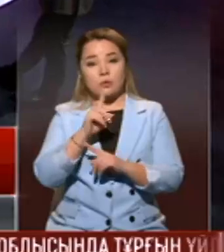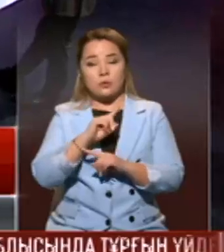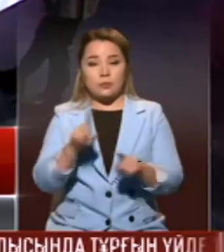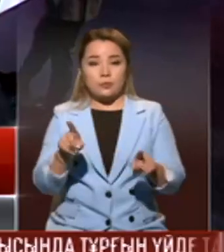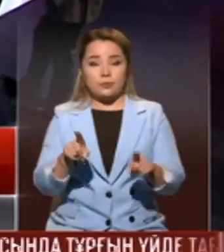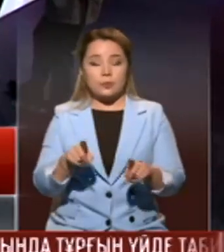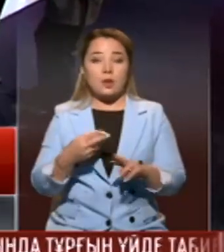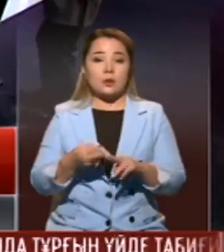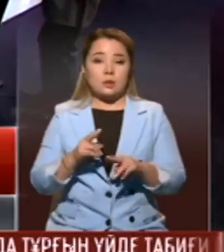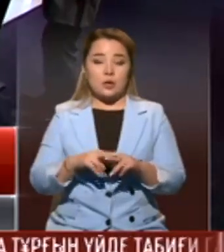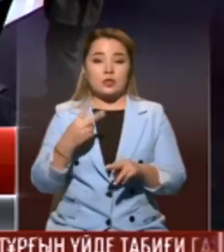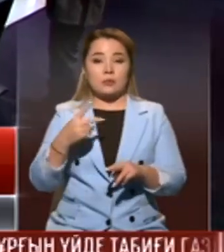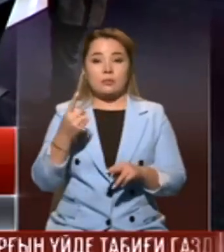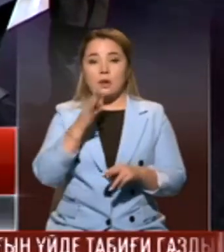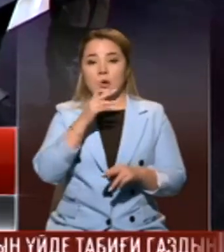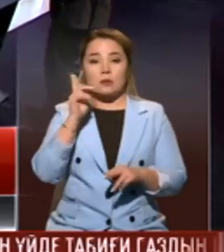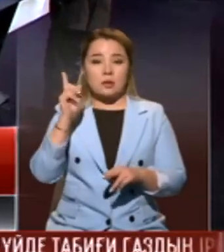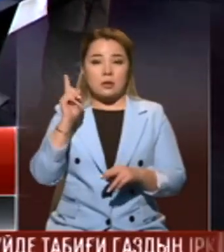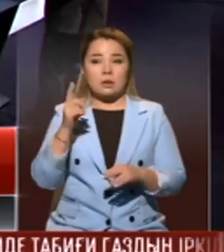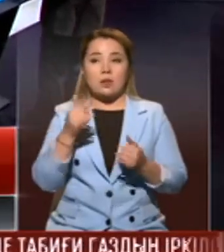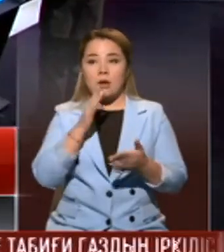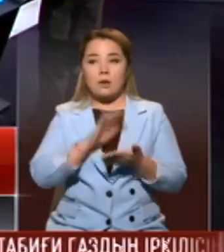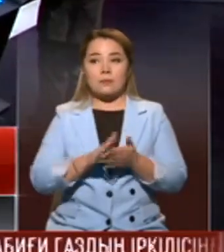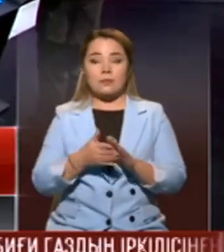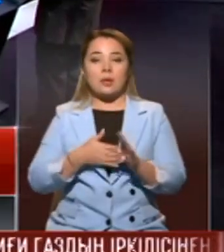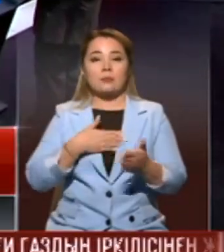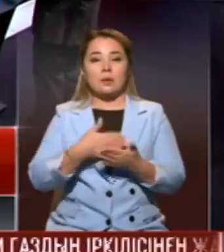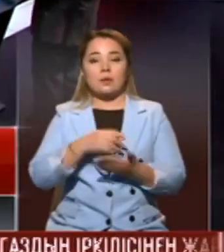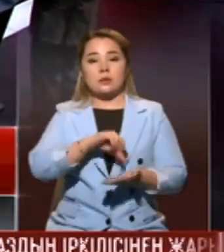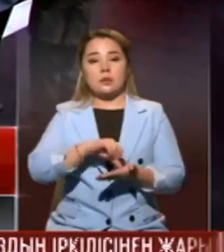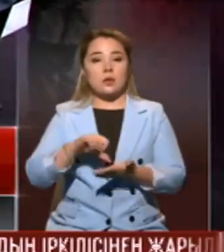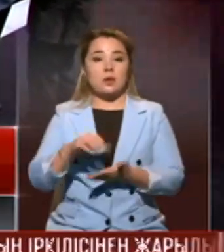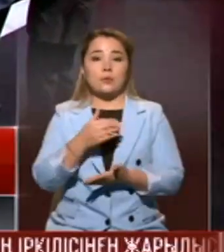Жақсы, рахмет. Қазір 21-ші ғасыр, нарық заман, аса белсенді болып